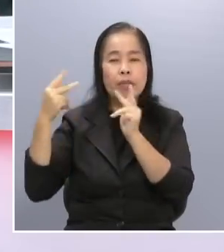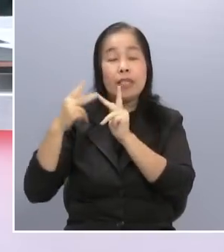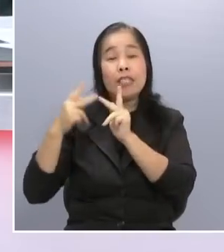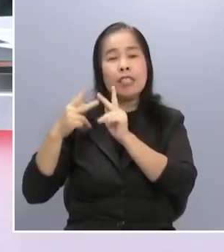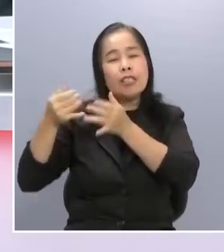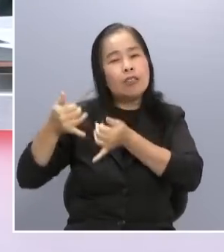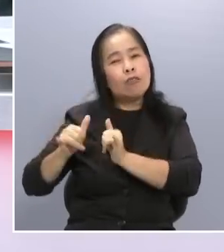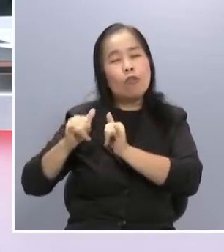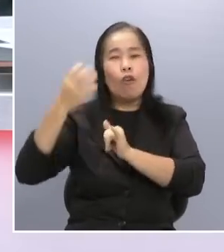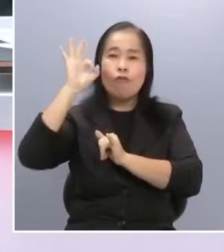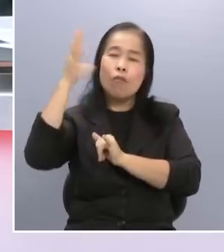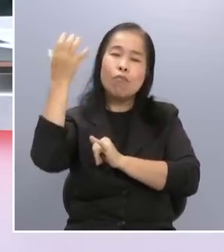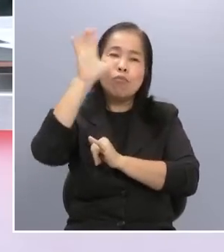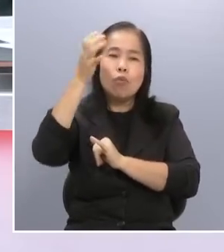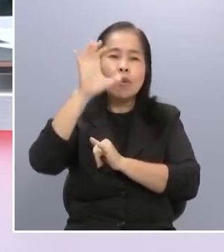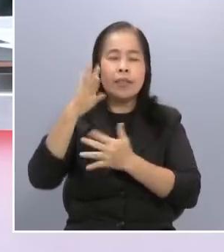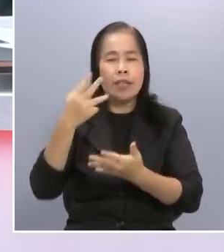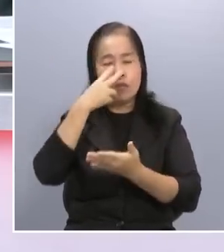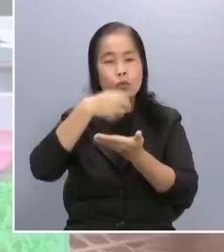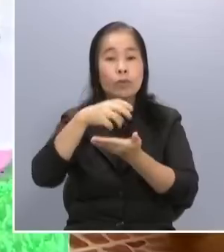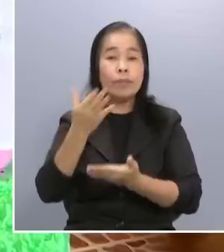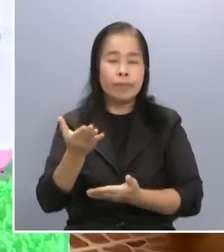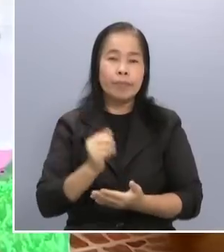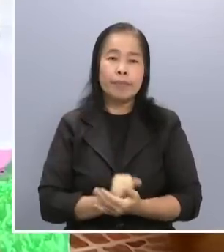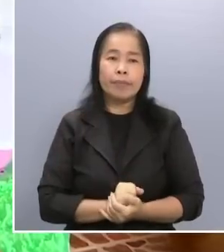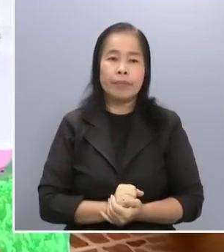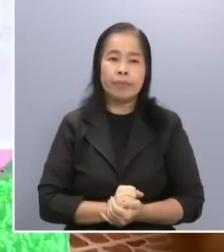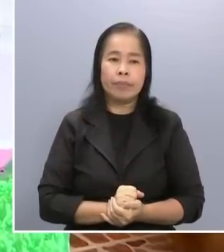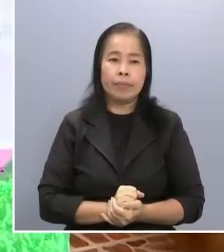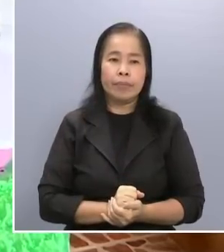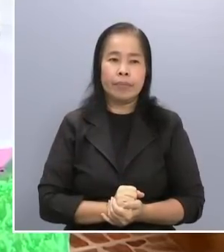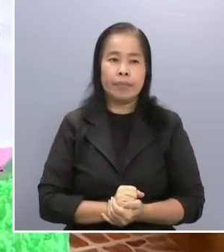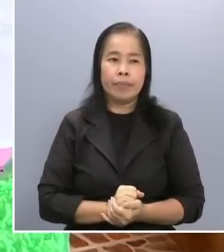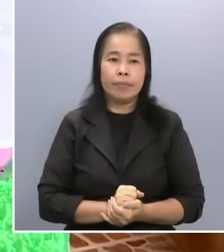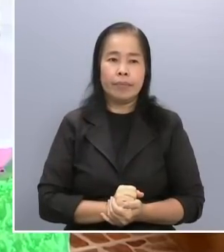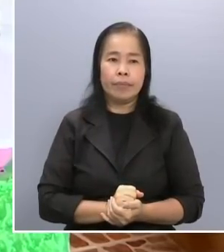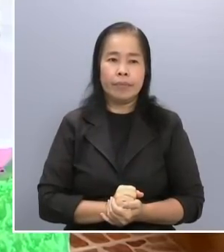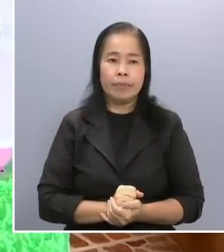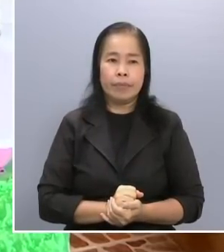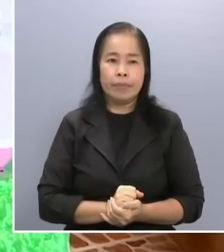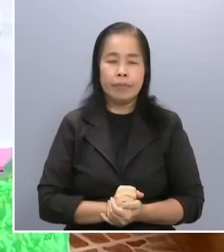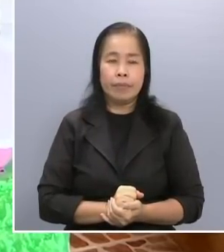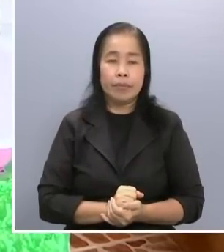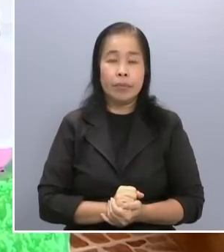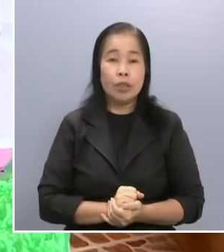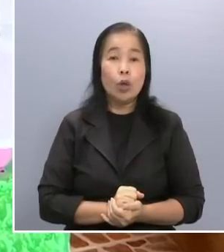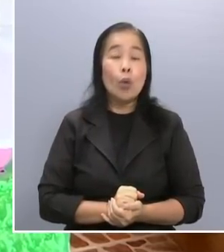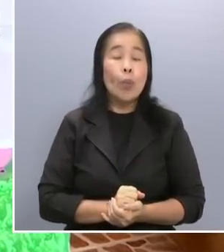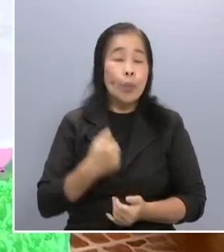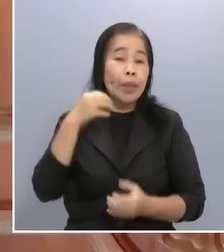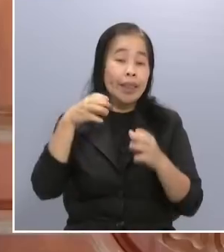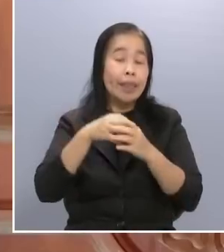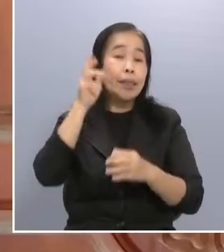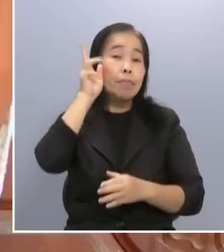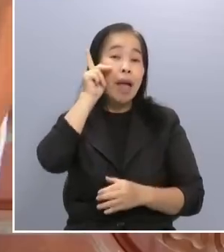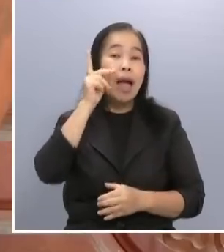Facebook แล้วร้องมาเอาลองดูหน่อยคุณผู้ชมครับเนี่ยนะคุณผู้ชมครับทีมข่าวที่วันทันเหตุการณ์นะครับโดย